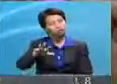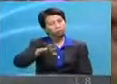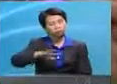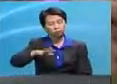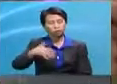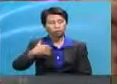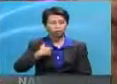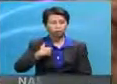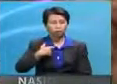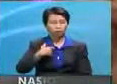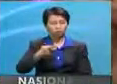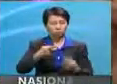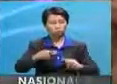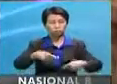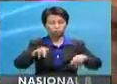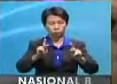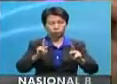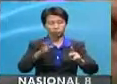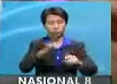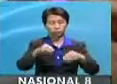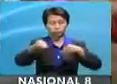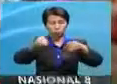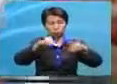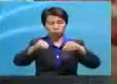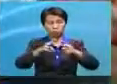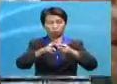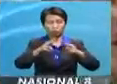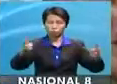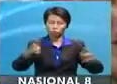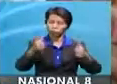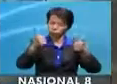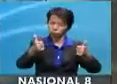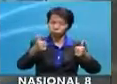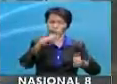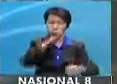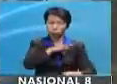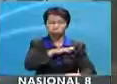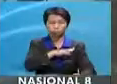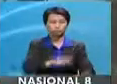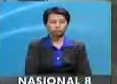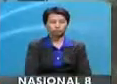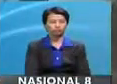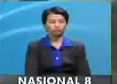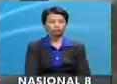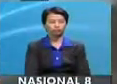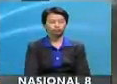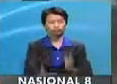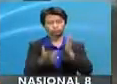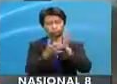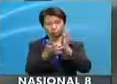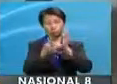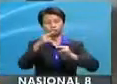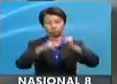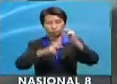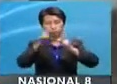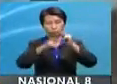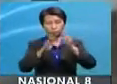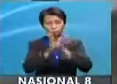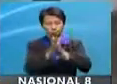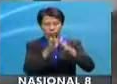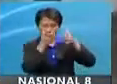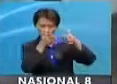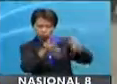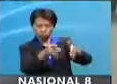mempunyai potensi dan market yang sungguh lumayan. Selain itu, antara teknologi pembinaan yang turut menjadi